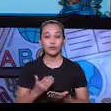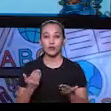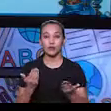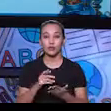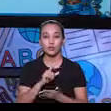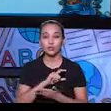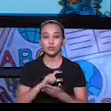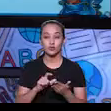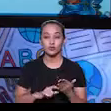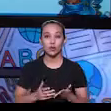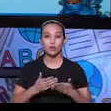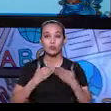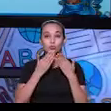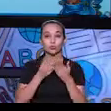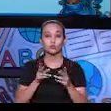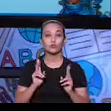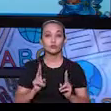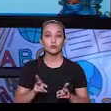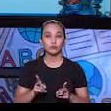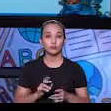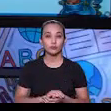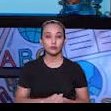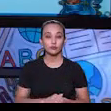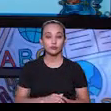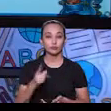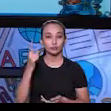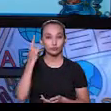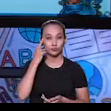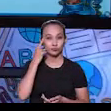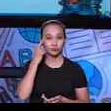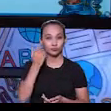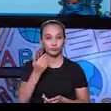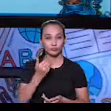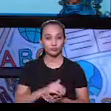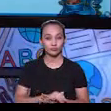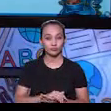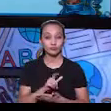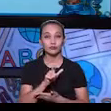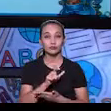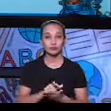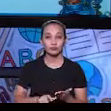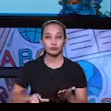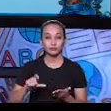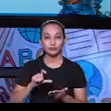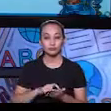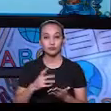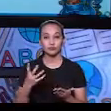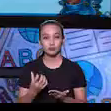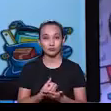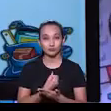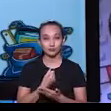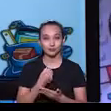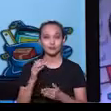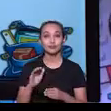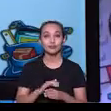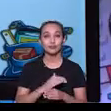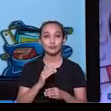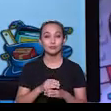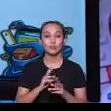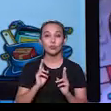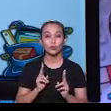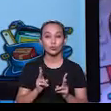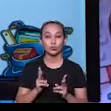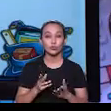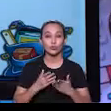Какое стихотворение прочитала учительница? Подумайте, нашли в тексте? Молодцы.